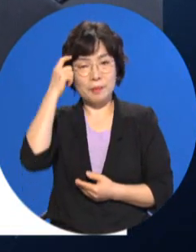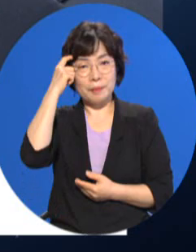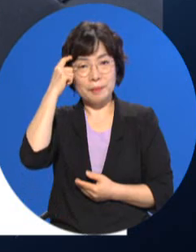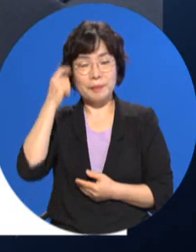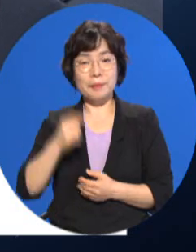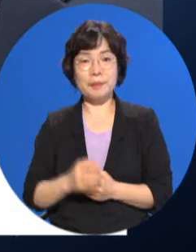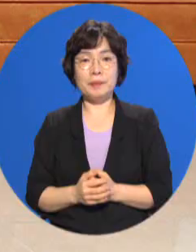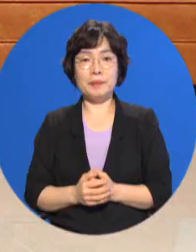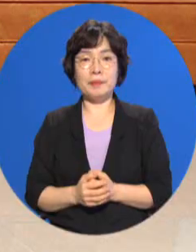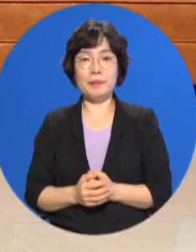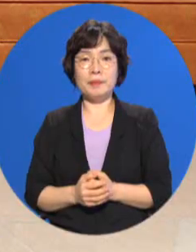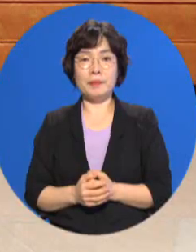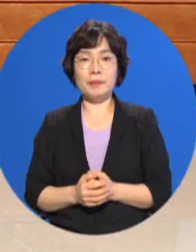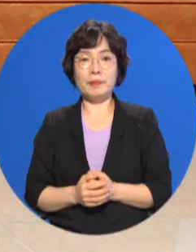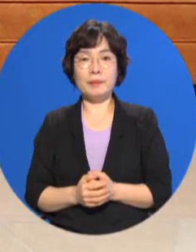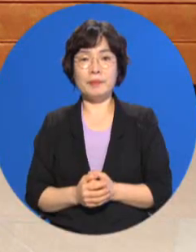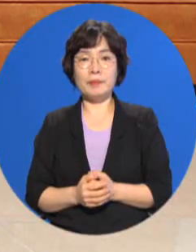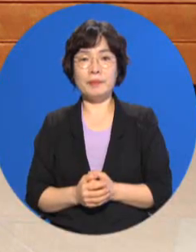기억됩니다.